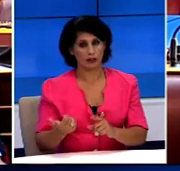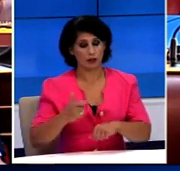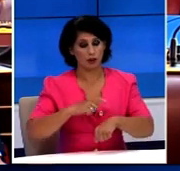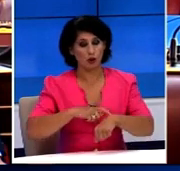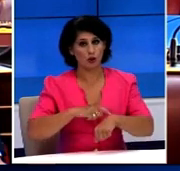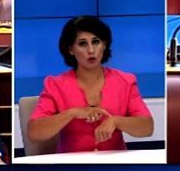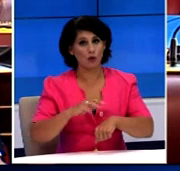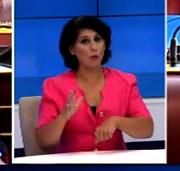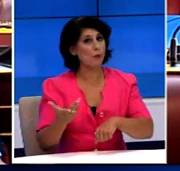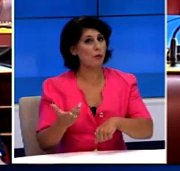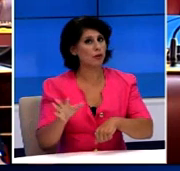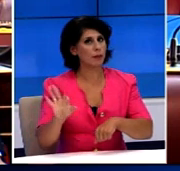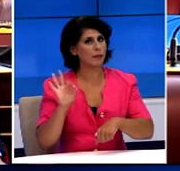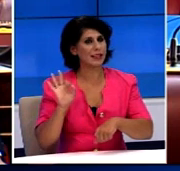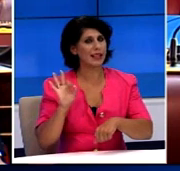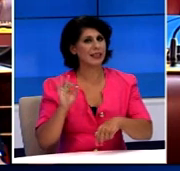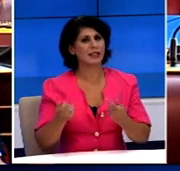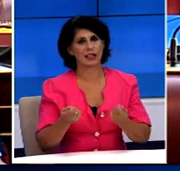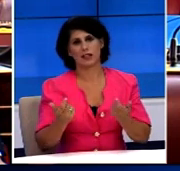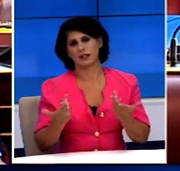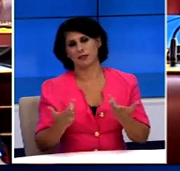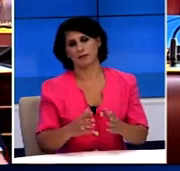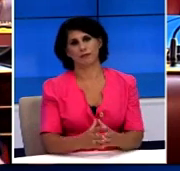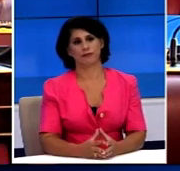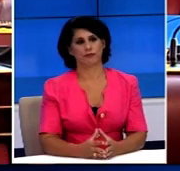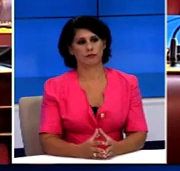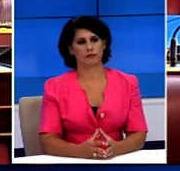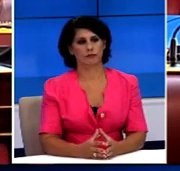timing, το πότε δηλαδή επιλέγεις να κάνεις τι.